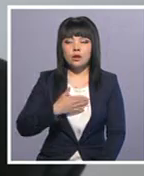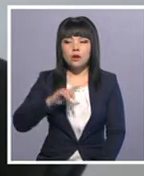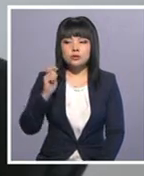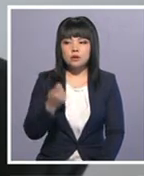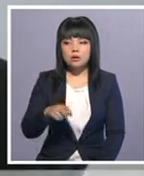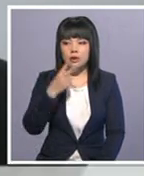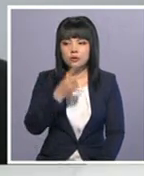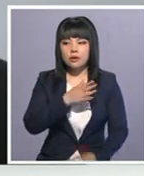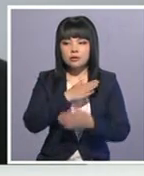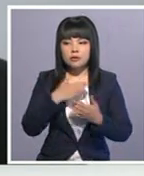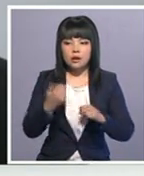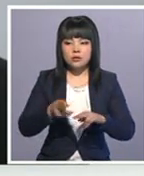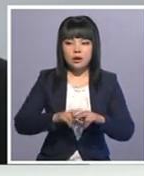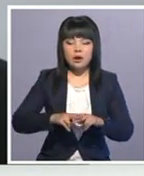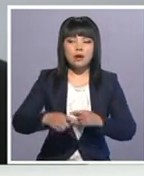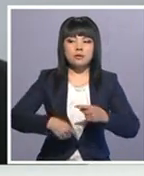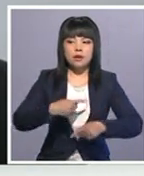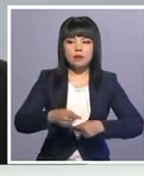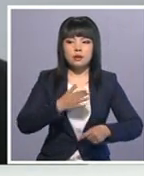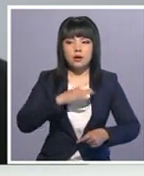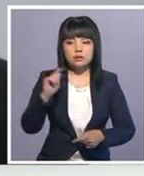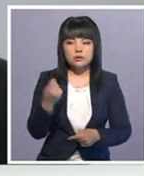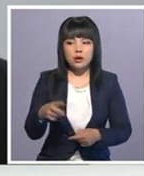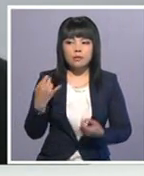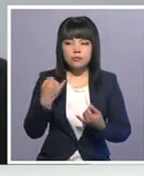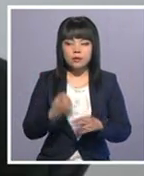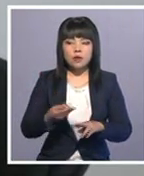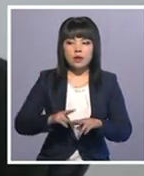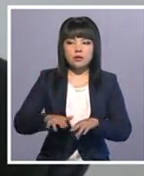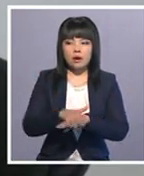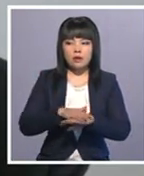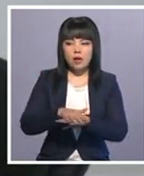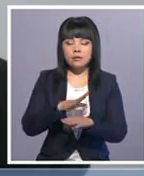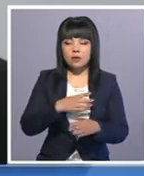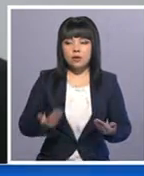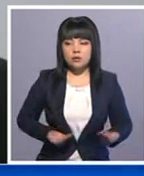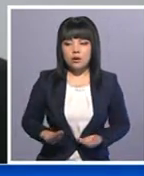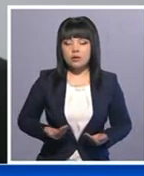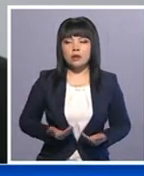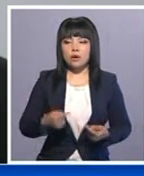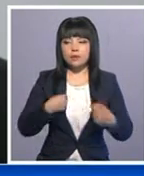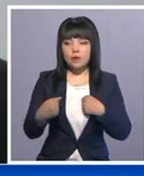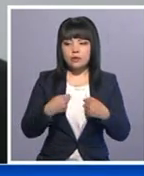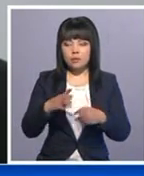балалар сендер де көрмеңдер. Соғыс жаман қойайсы ол өзі. Жердің бәрі күйдіреді, нетеді ол өзі.